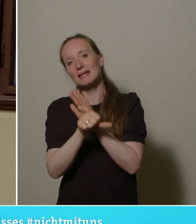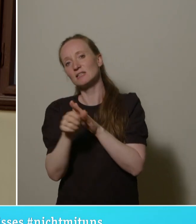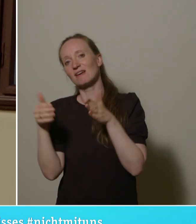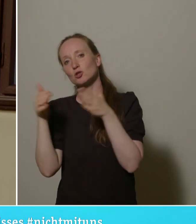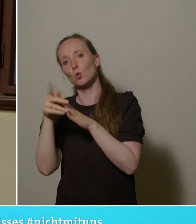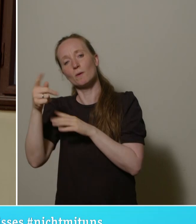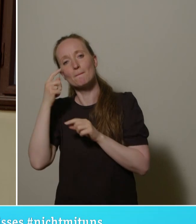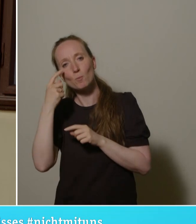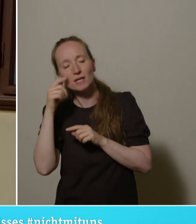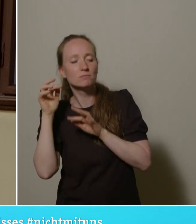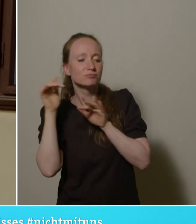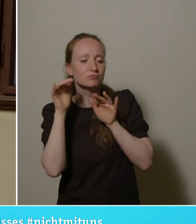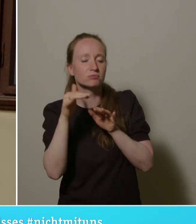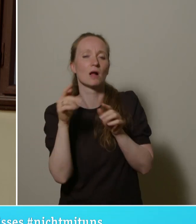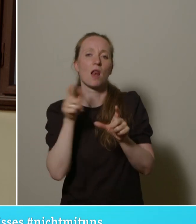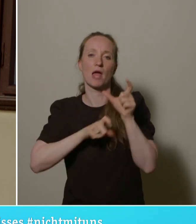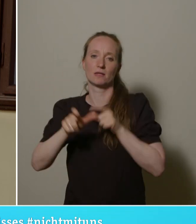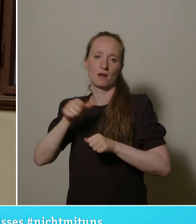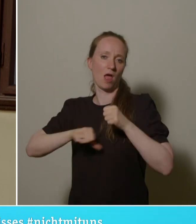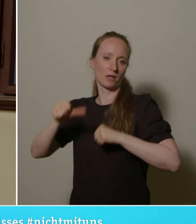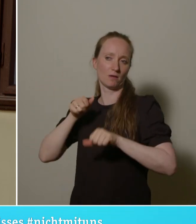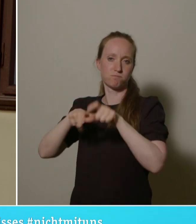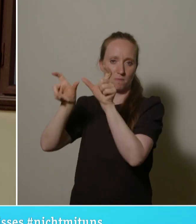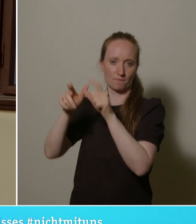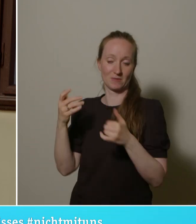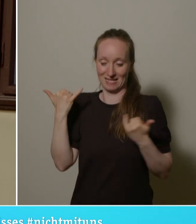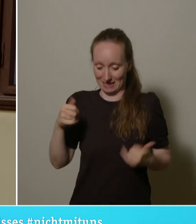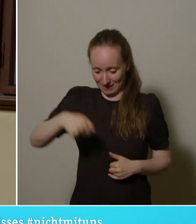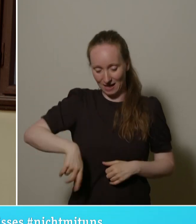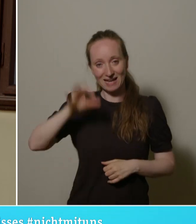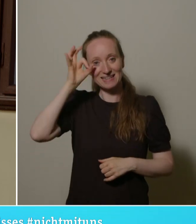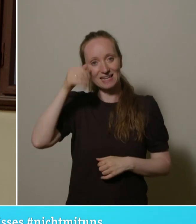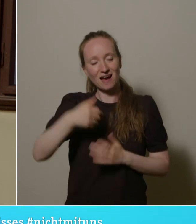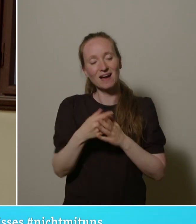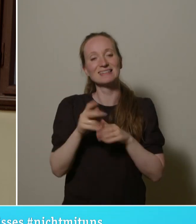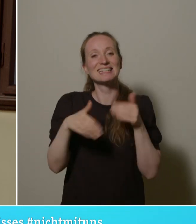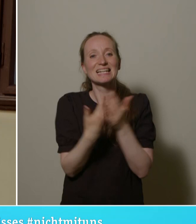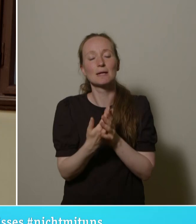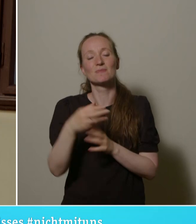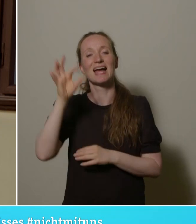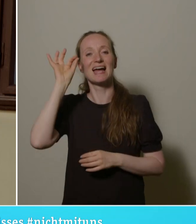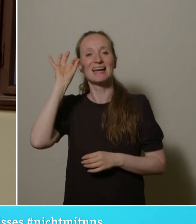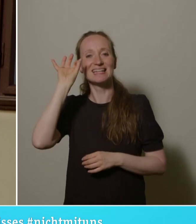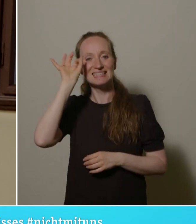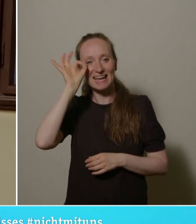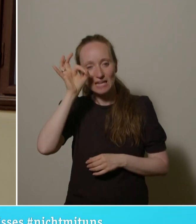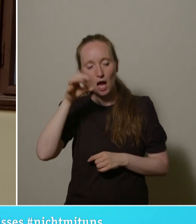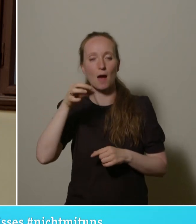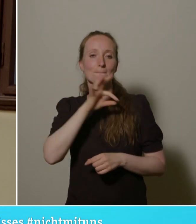drauf eingegangen worden. Jetzt haben wir hier in Jena das Jena-Bonus-Ticket. Das kostet 55